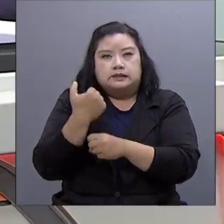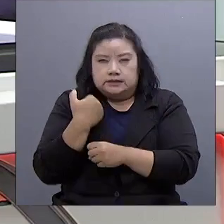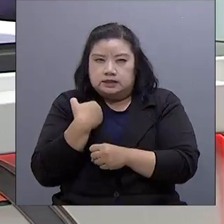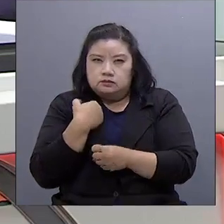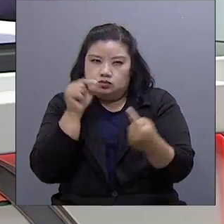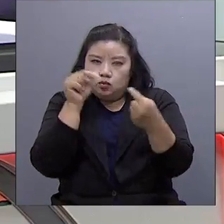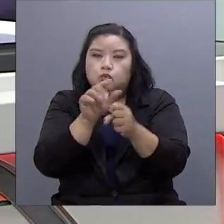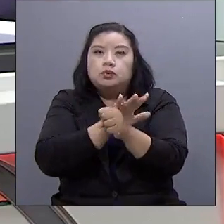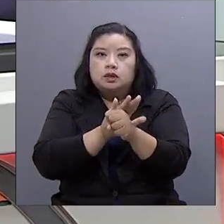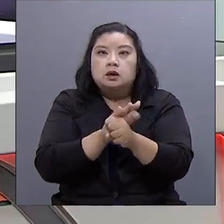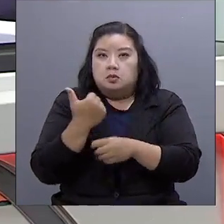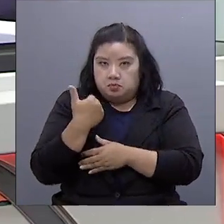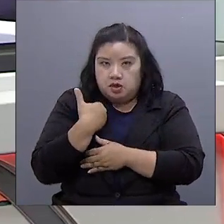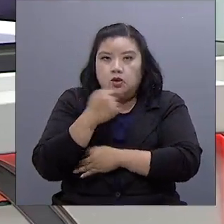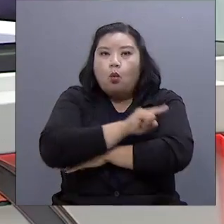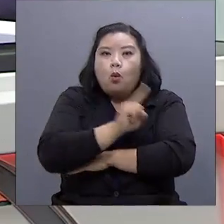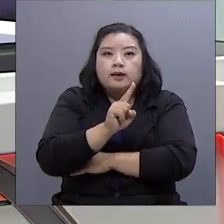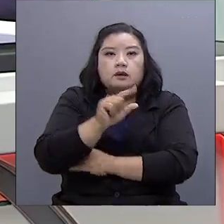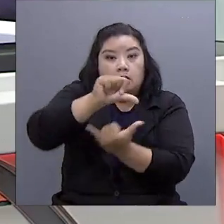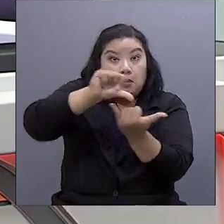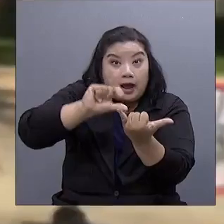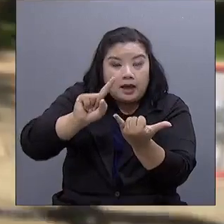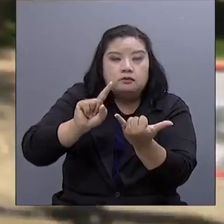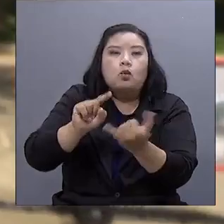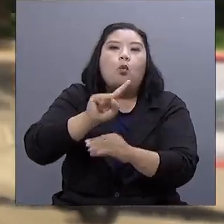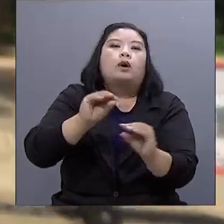ออกไปเพื่อที่จะรองรับเฉพาะงานฉุกเฉินเท่านั้นค่ะ